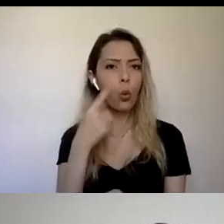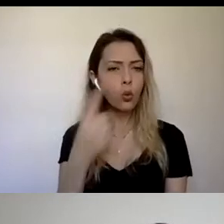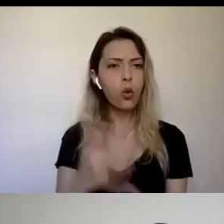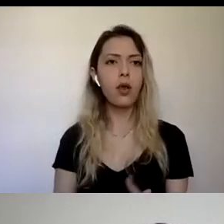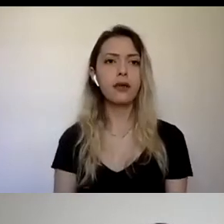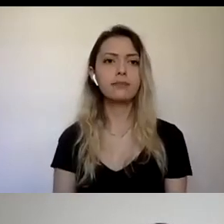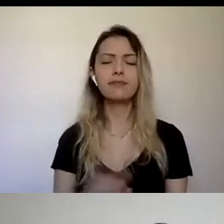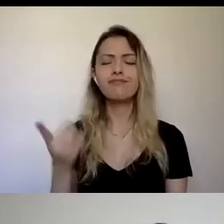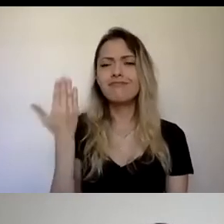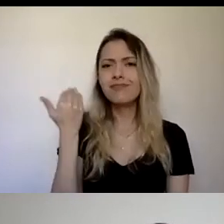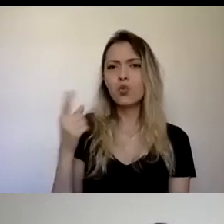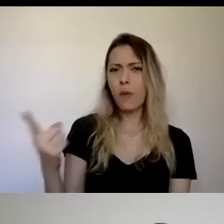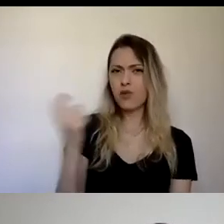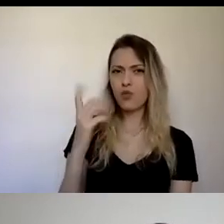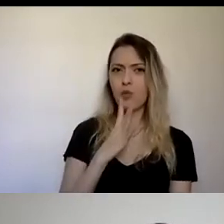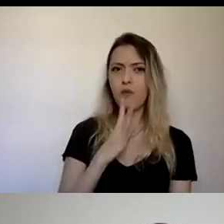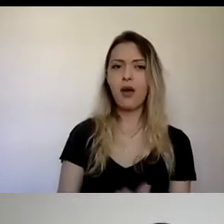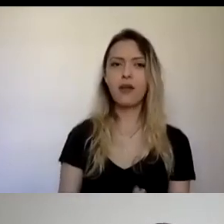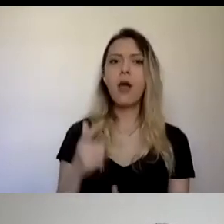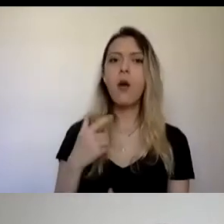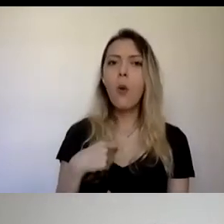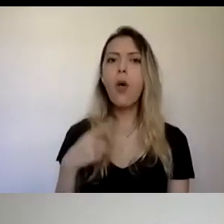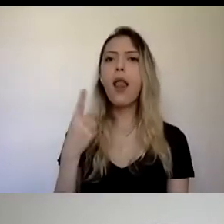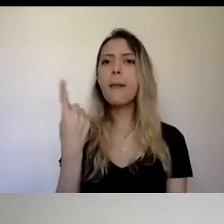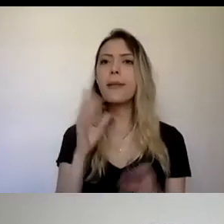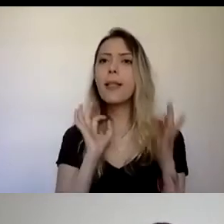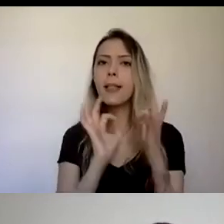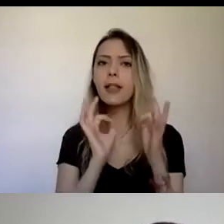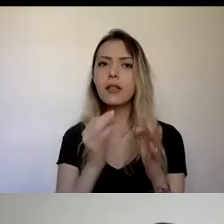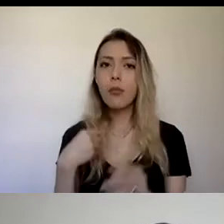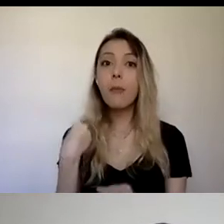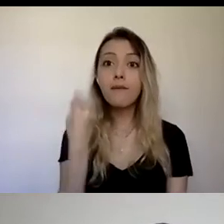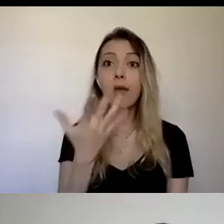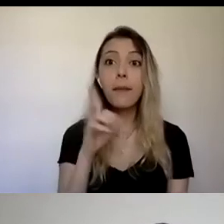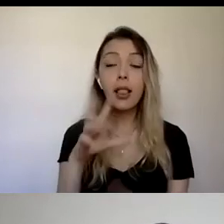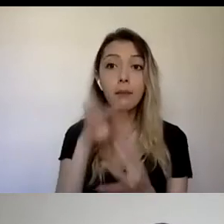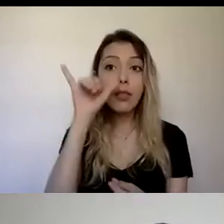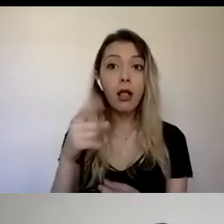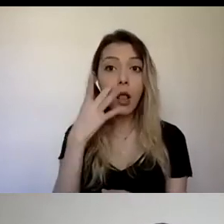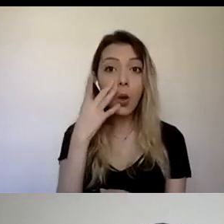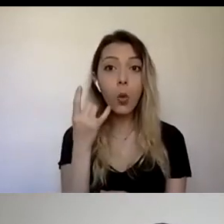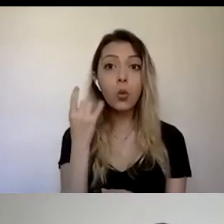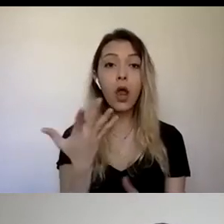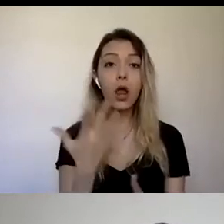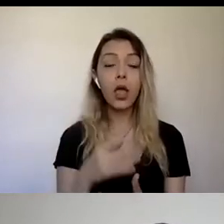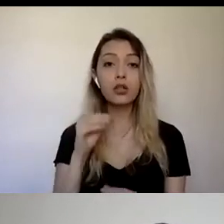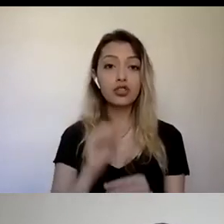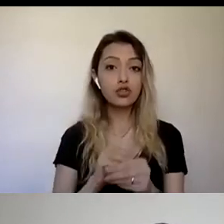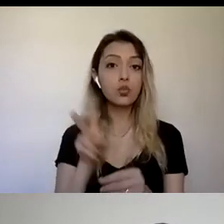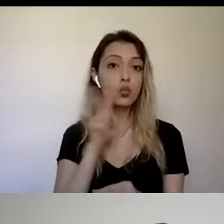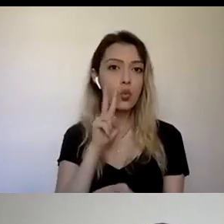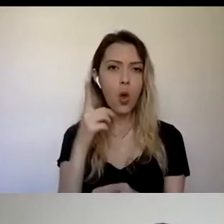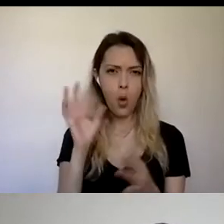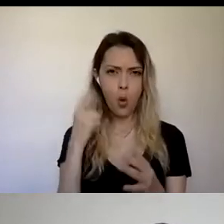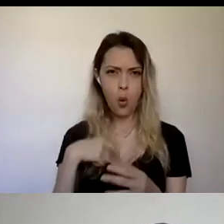bir soru vardı. Özel bir iletişimle mi vermek lazım insan hakları göstergeleriyle verilen çıktıları?